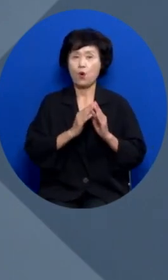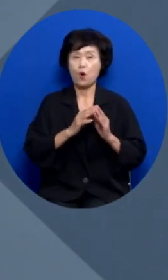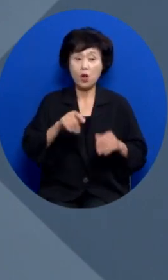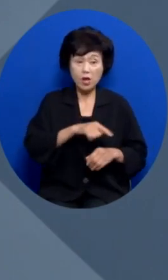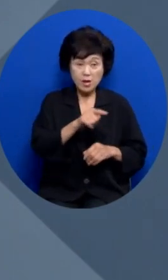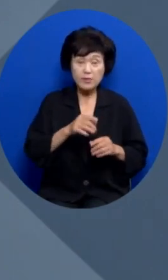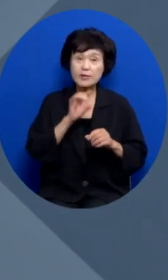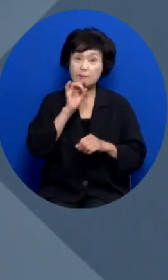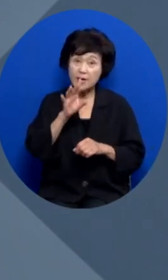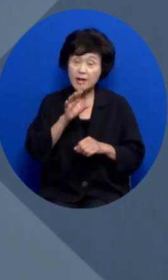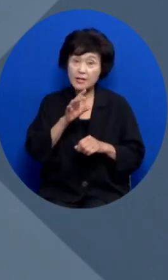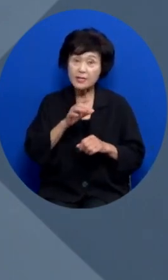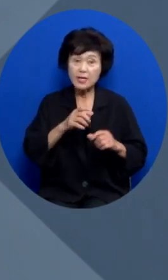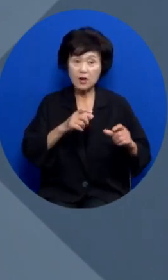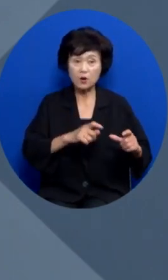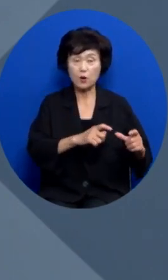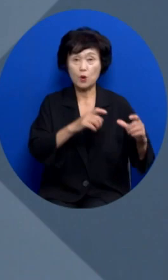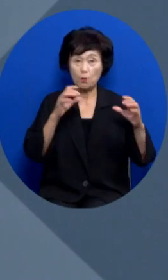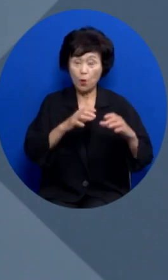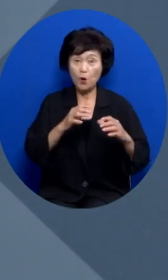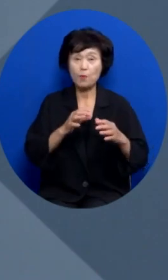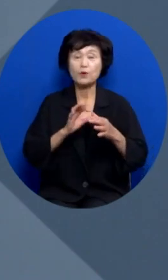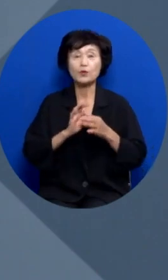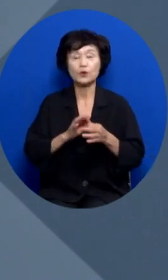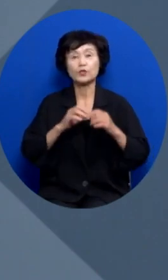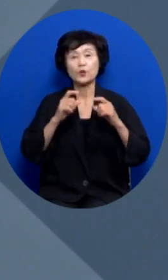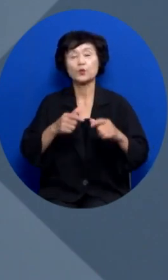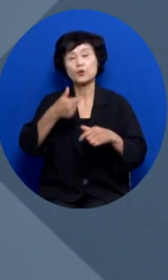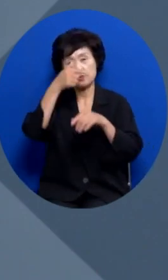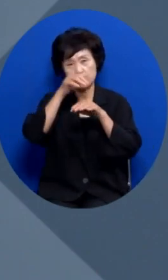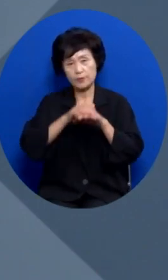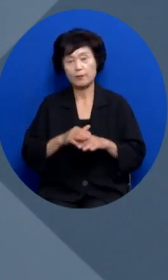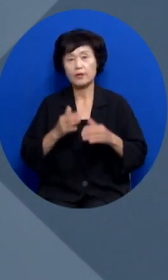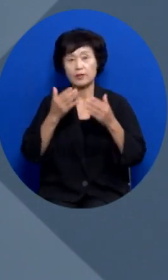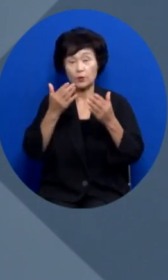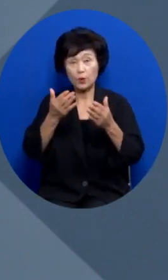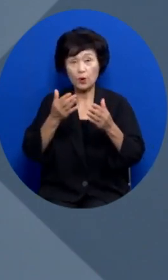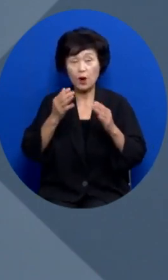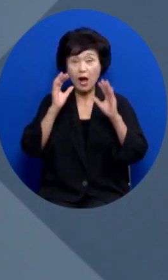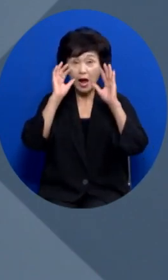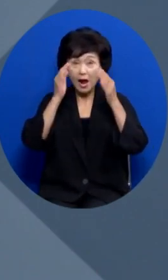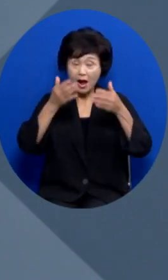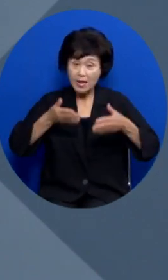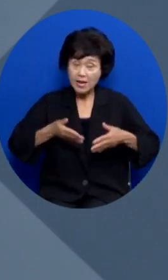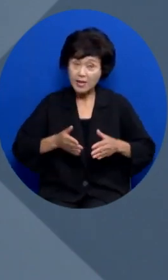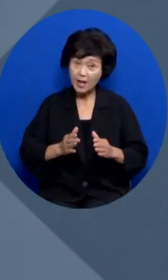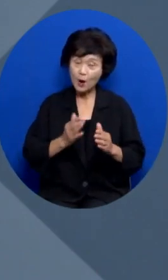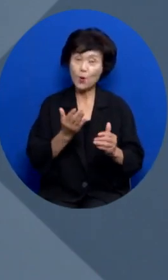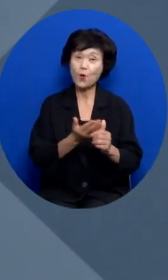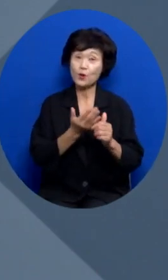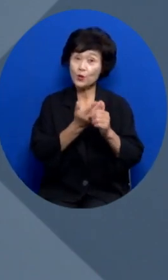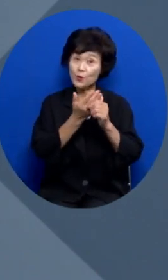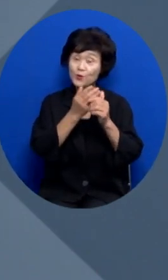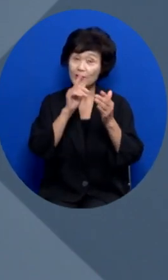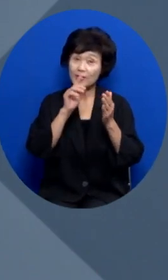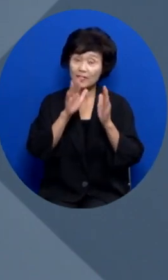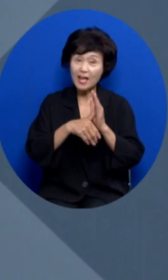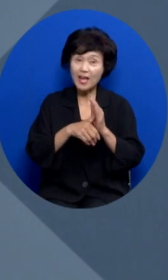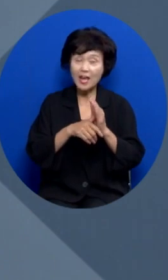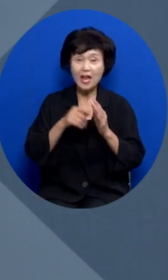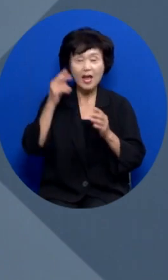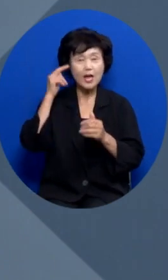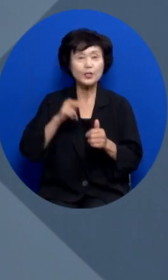같이 교구를 통해서 구역예배도 드리고 아이를 양육하는 데 서로 정보도 나누고,